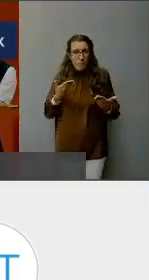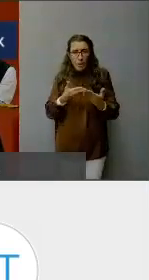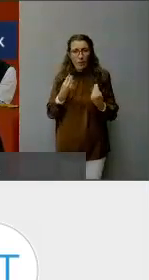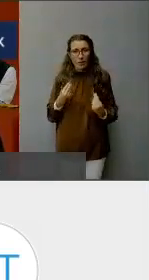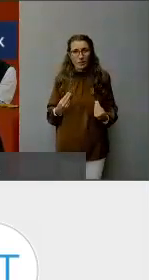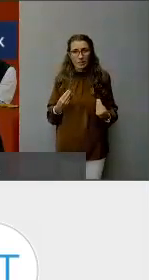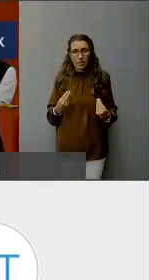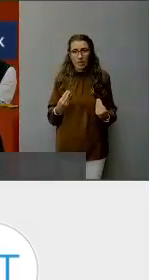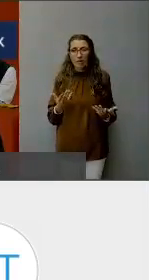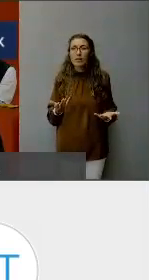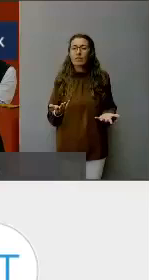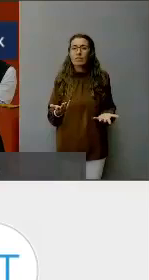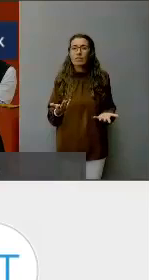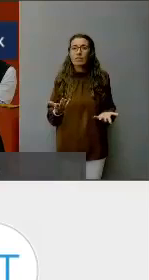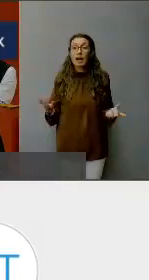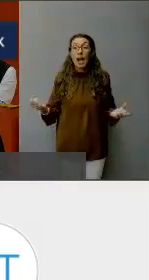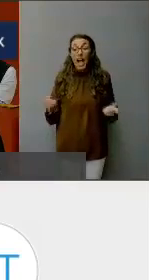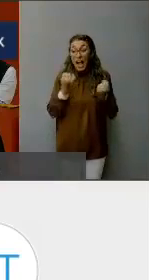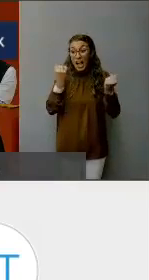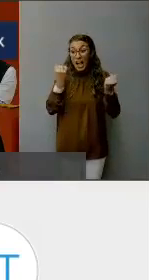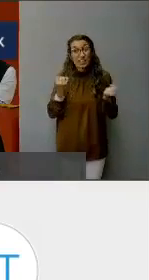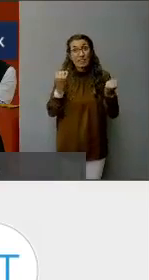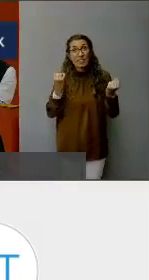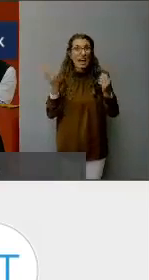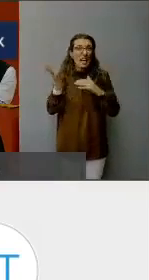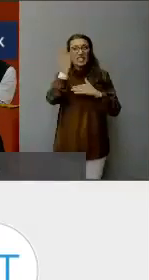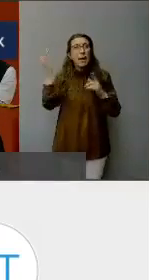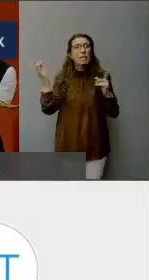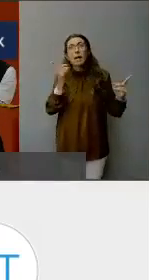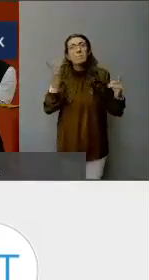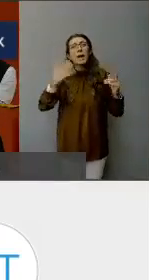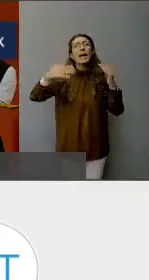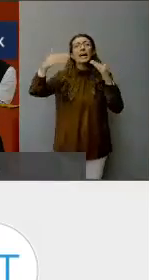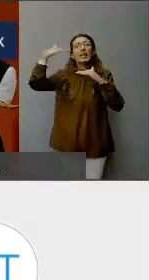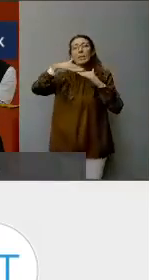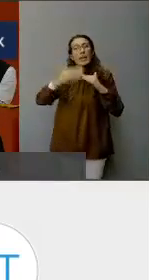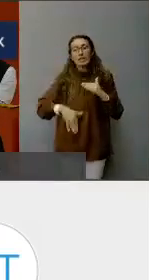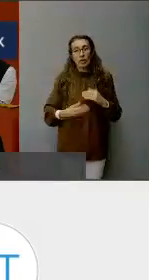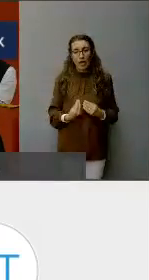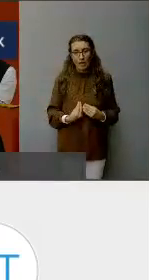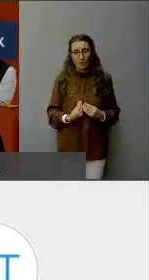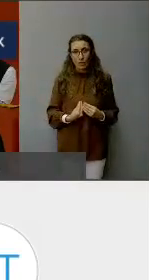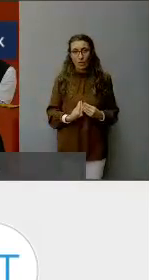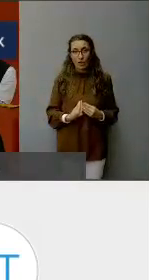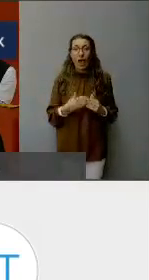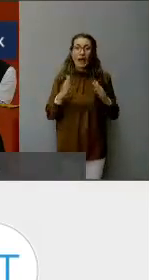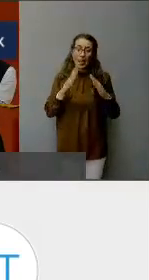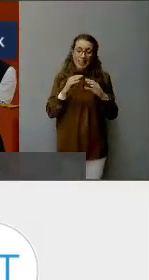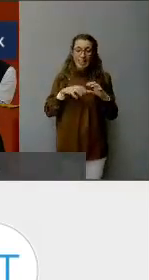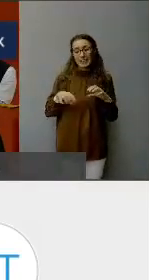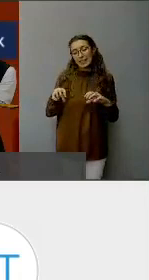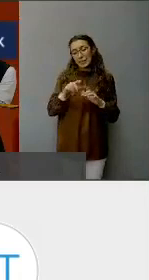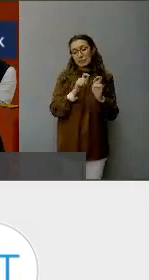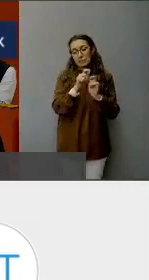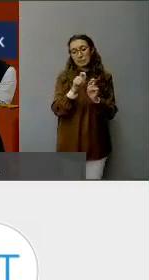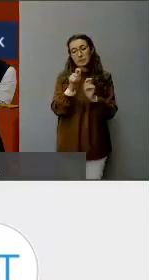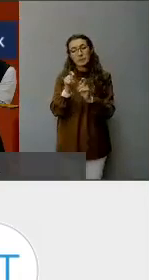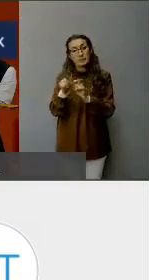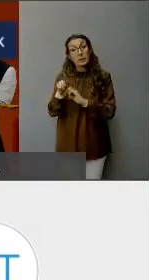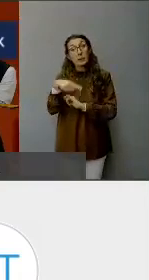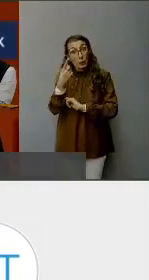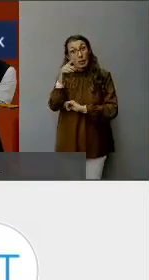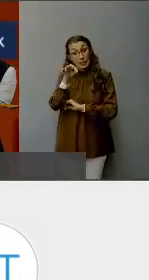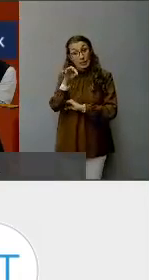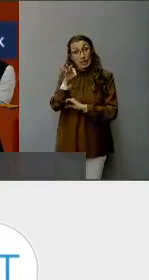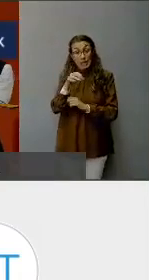oggi invece è un'attività medievale cioè vendere diciamo delle casette e attraverso una concessione